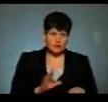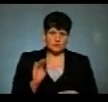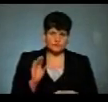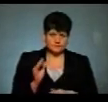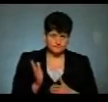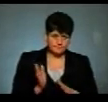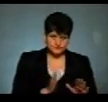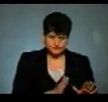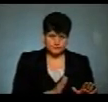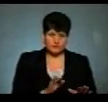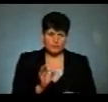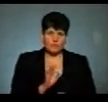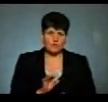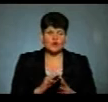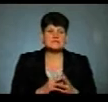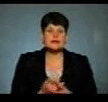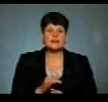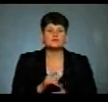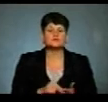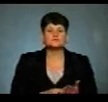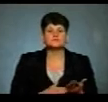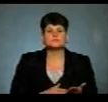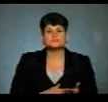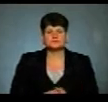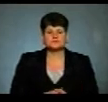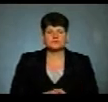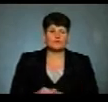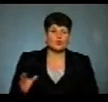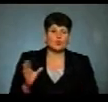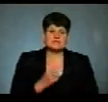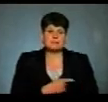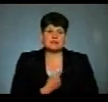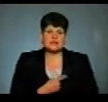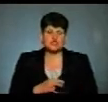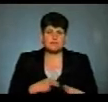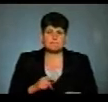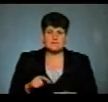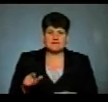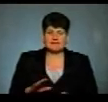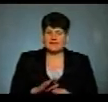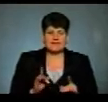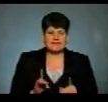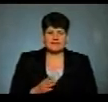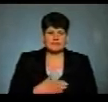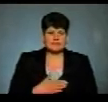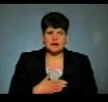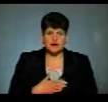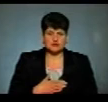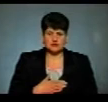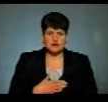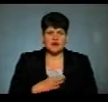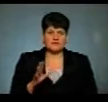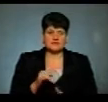спецпосвідчення. Про села питає додзвонювачка. Так, усім медичним працівникам, не тільки нашого, і усіх